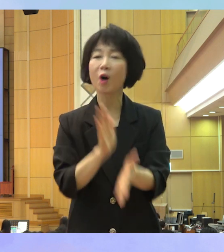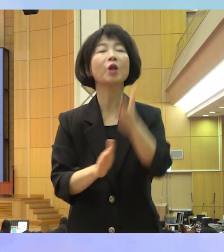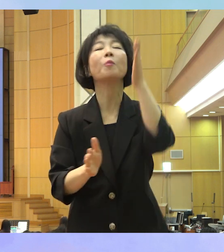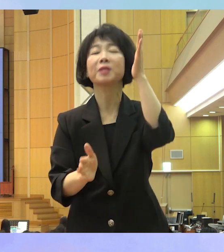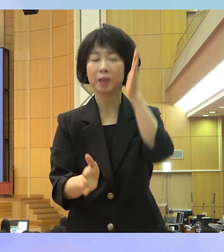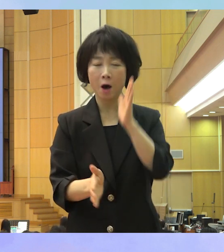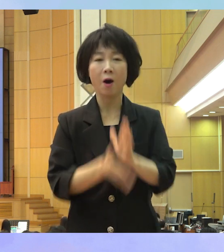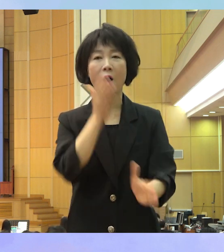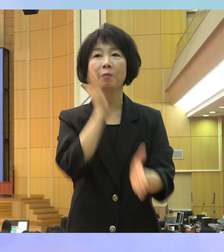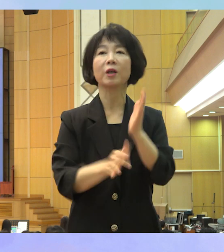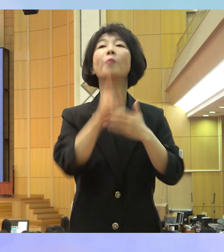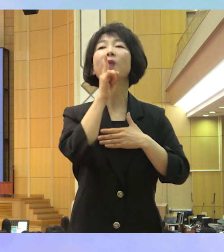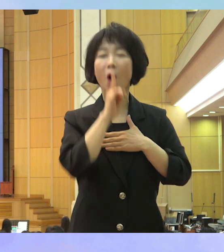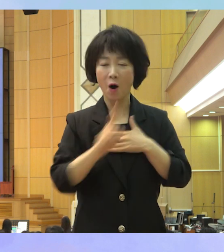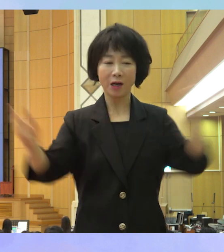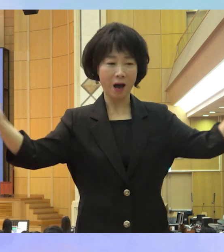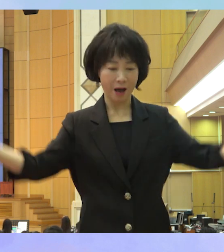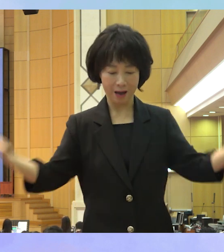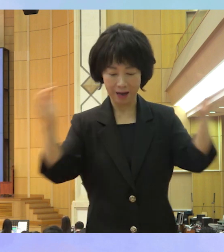두려울 것